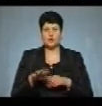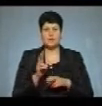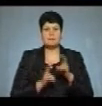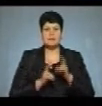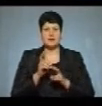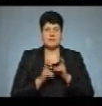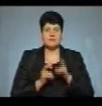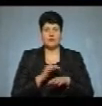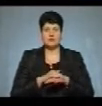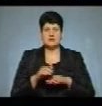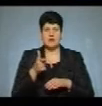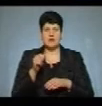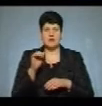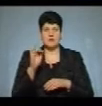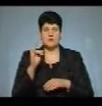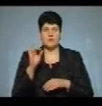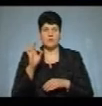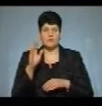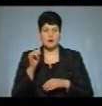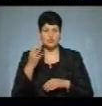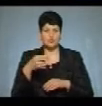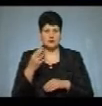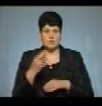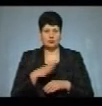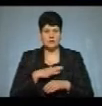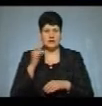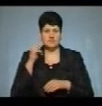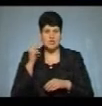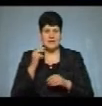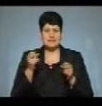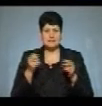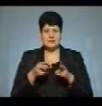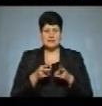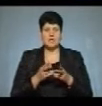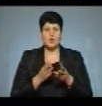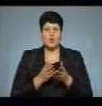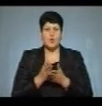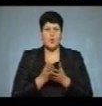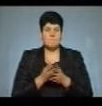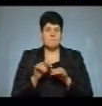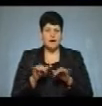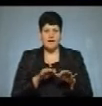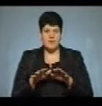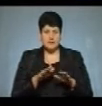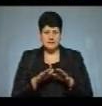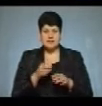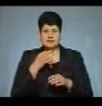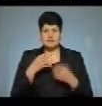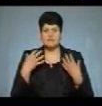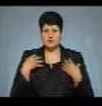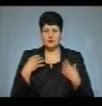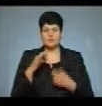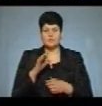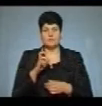підприємства, що на вулиці Гайовій, 44 у Тернополі, відбувалась навчальна спецоперація поліції «Грім», повідомив начальник Нацполіції області